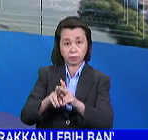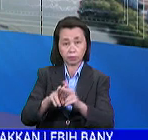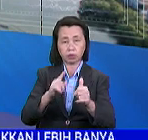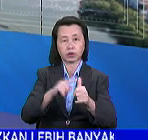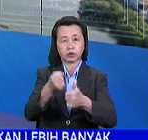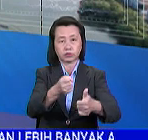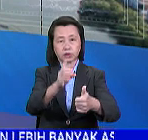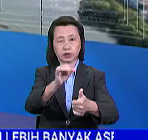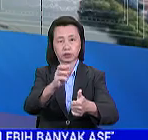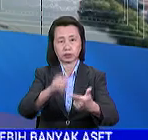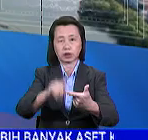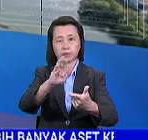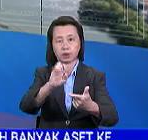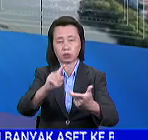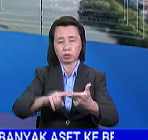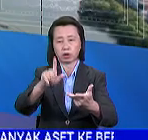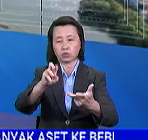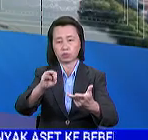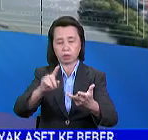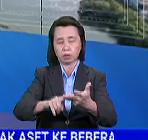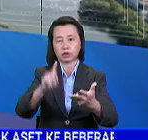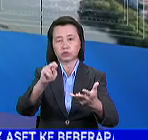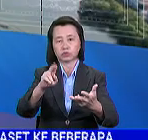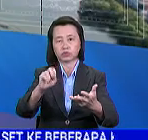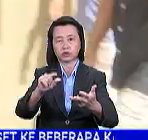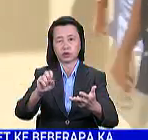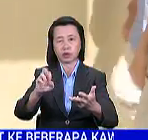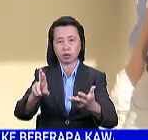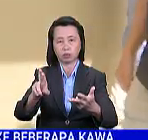Kampung Sungai damit Pawon lumat dan